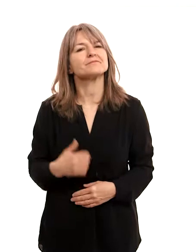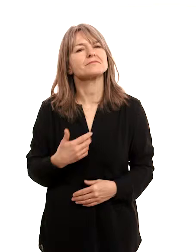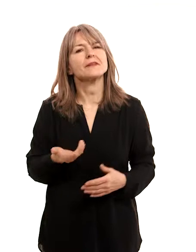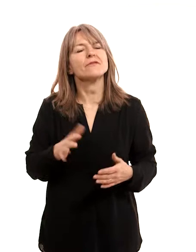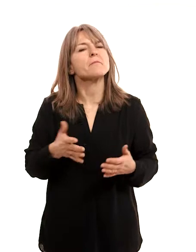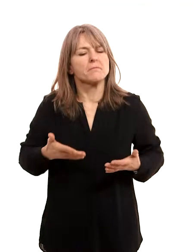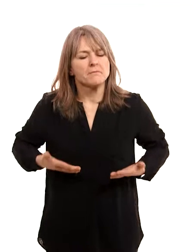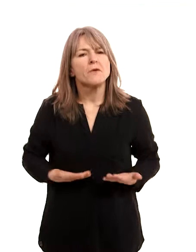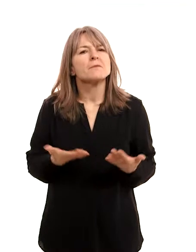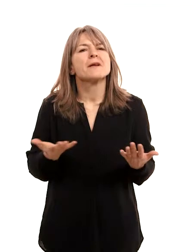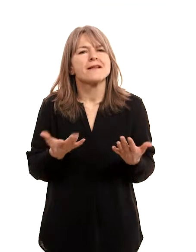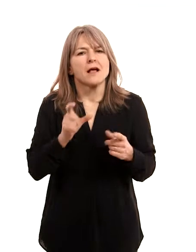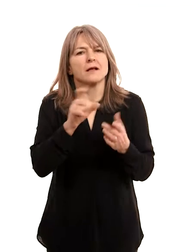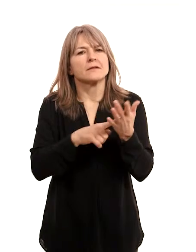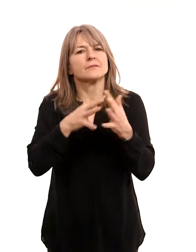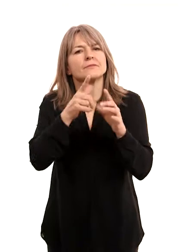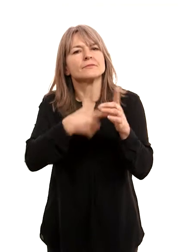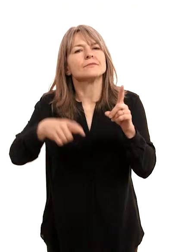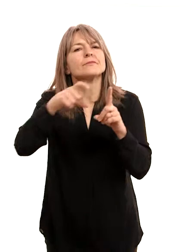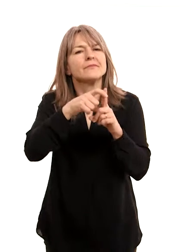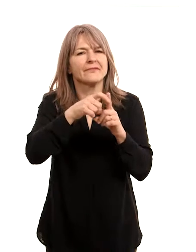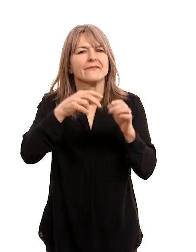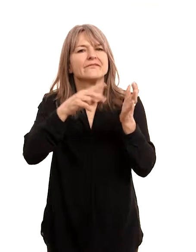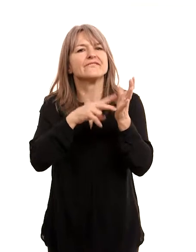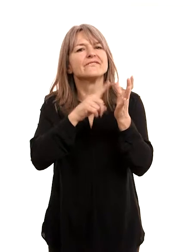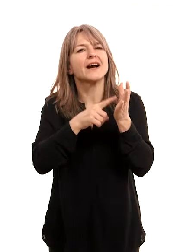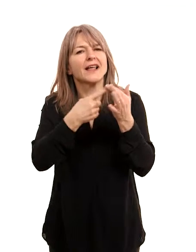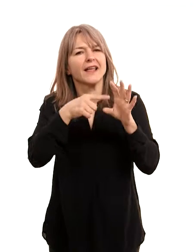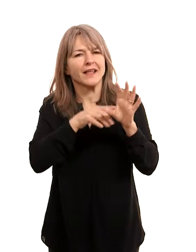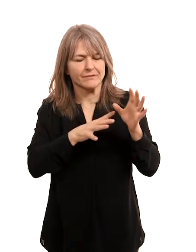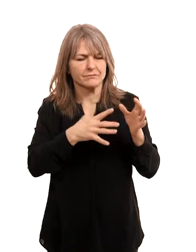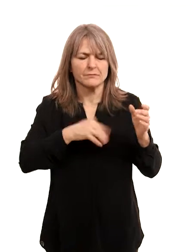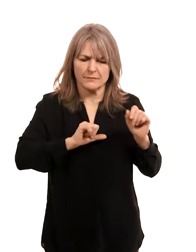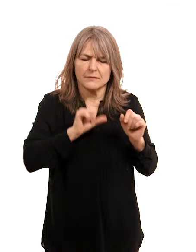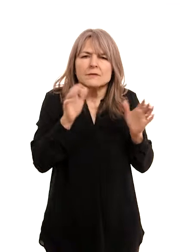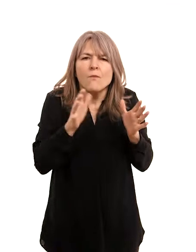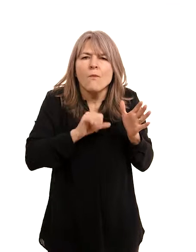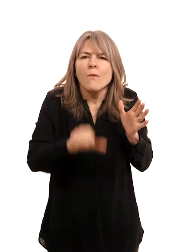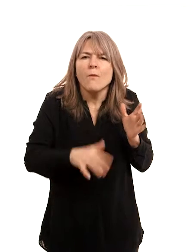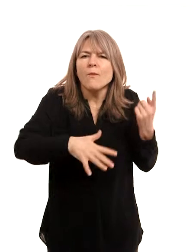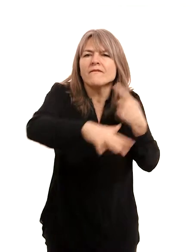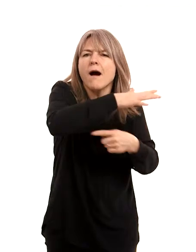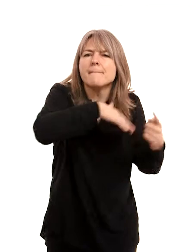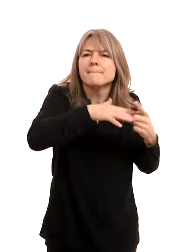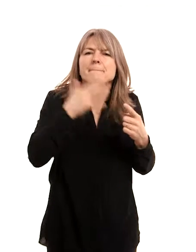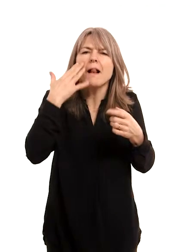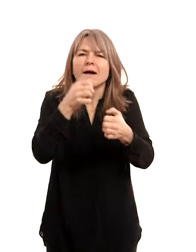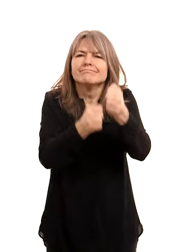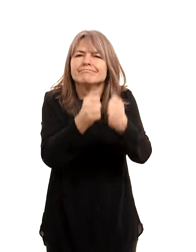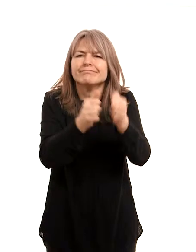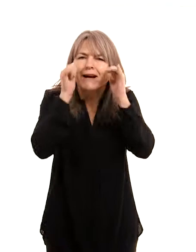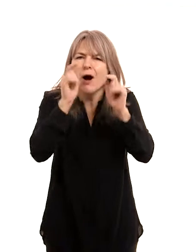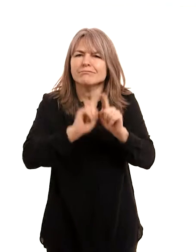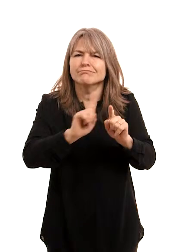O ges i eni yn Dyffryn Clwyd ar tyddyn bach yn godre Wel Fenlli yn tu nain y taid. A dwi'n